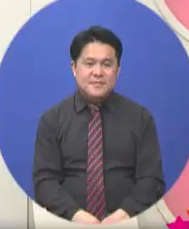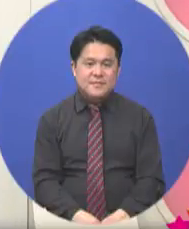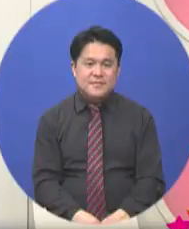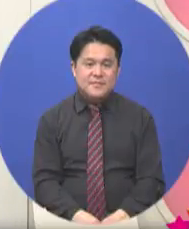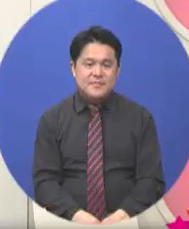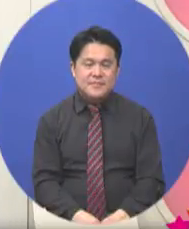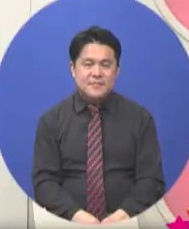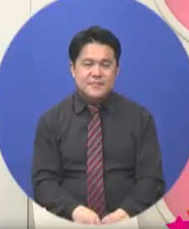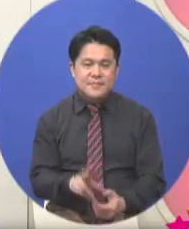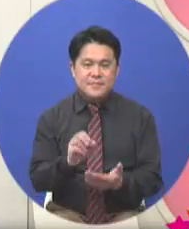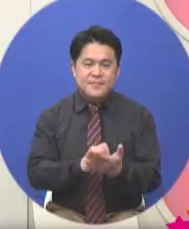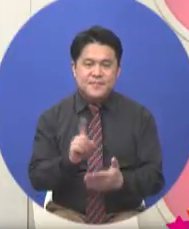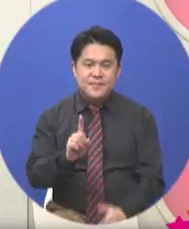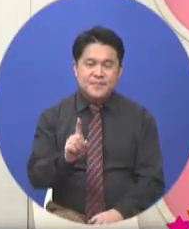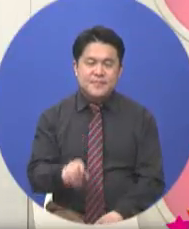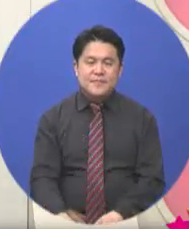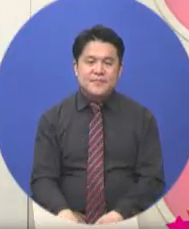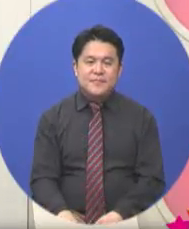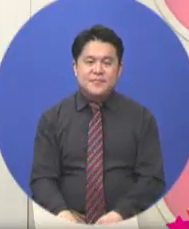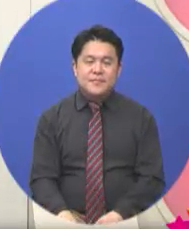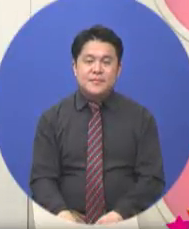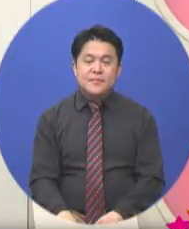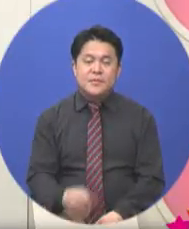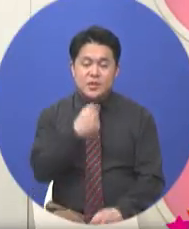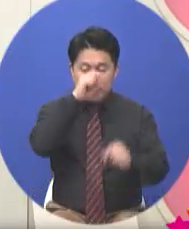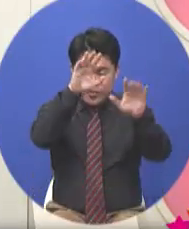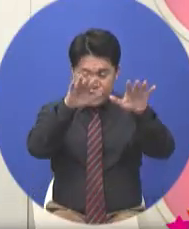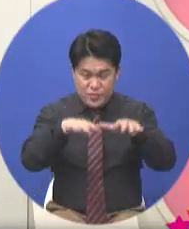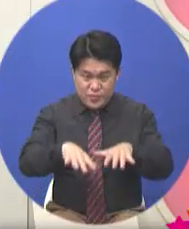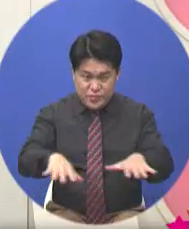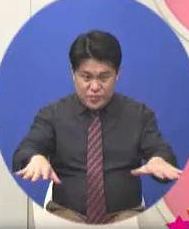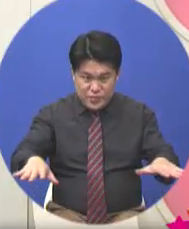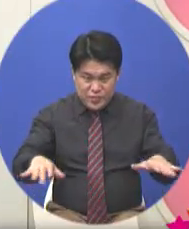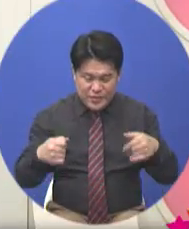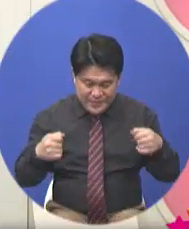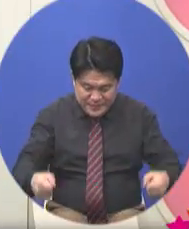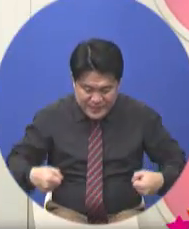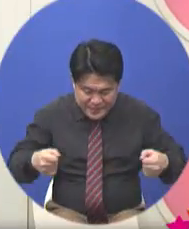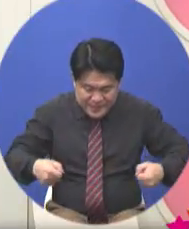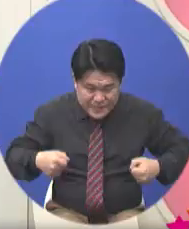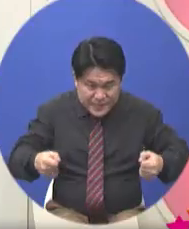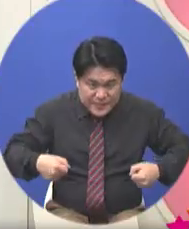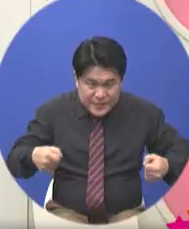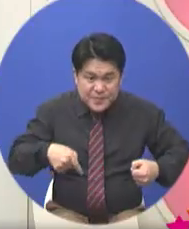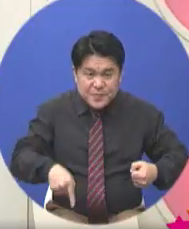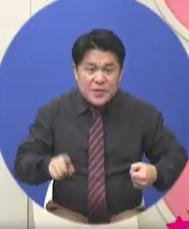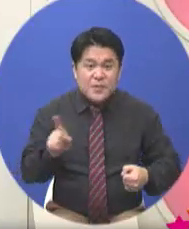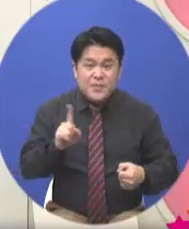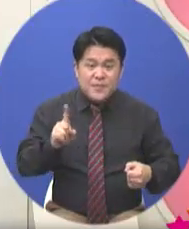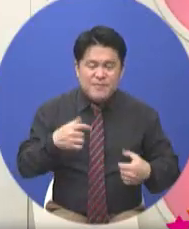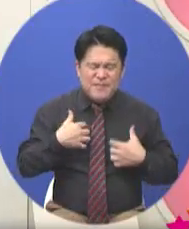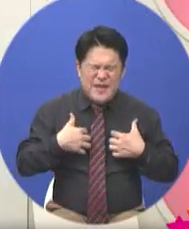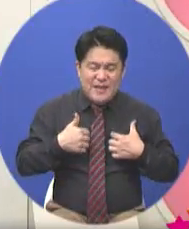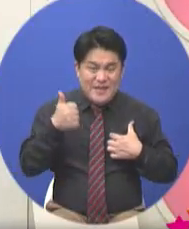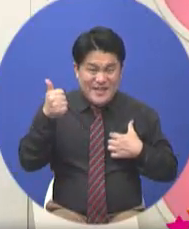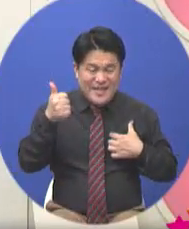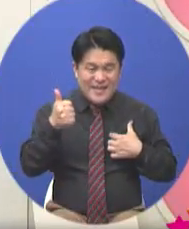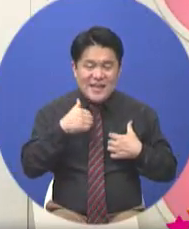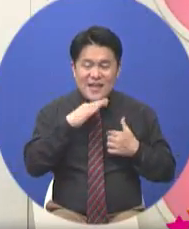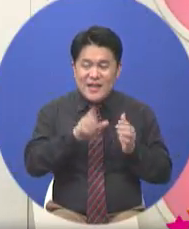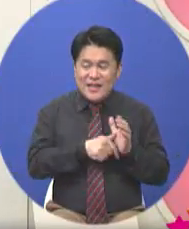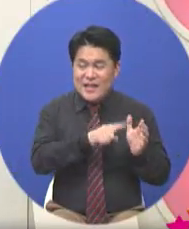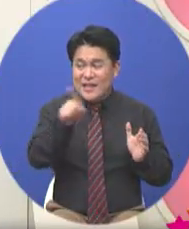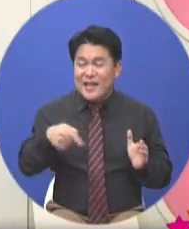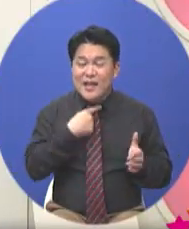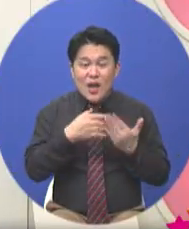퀴즈. 퀴즈 문제 드릴게요. 네. 눈썰매는 어린 시절에 빼놓을 수 없는 겨울 노래 중에 하나였죠. 눈이 온